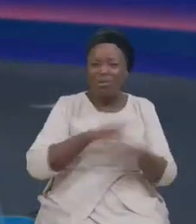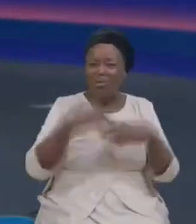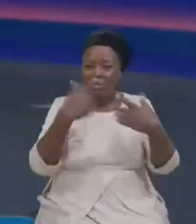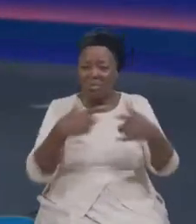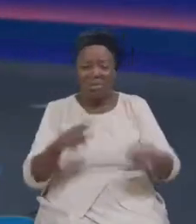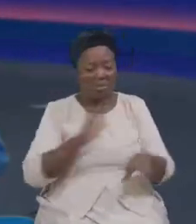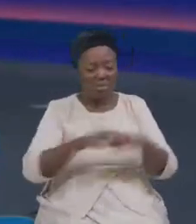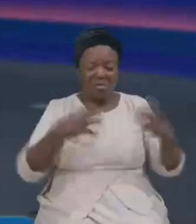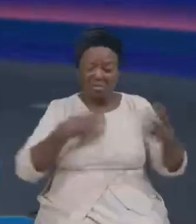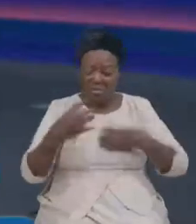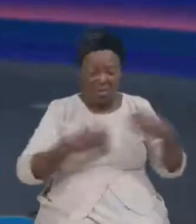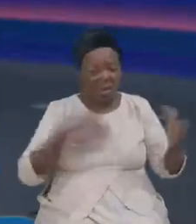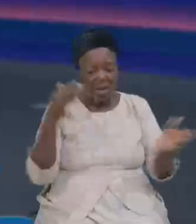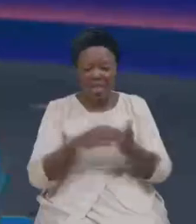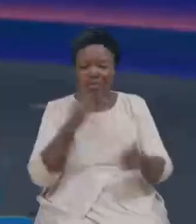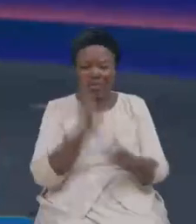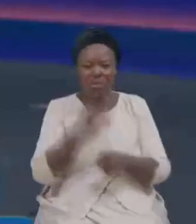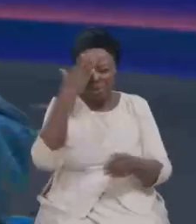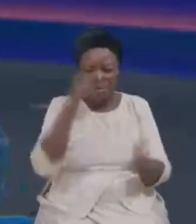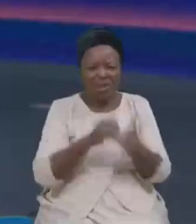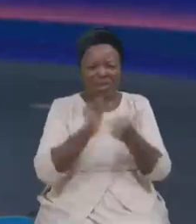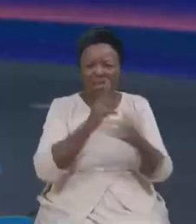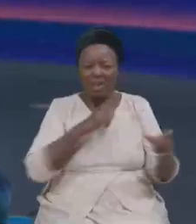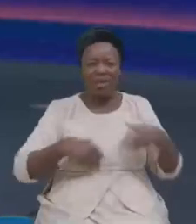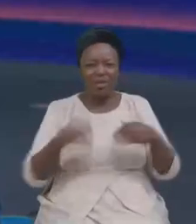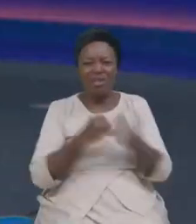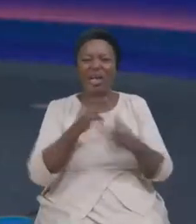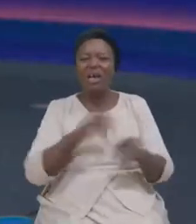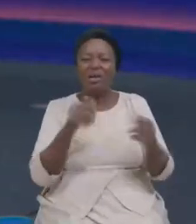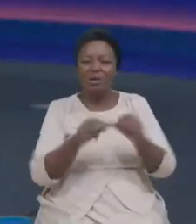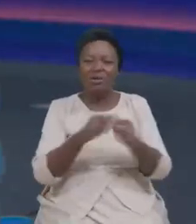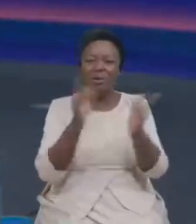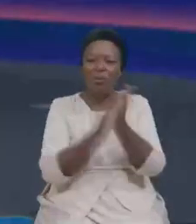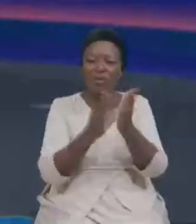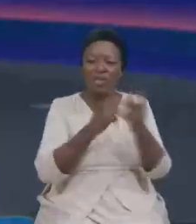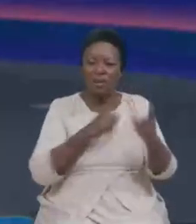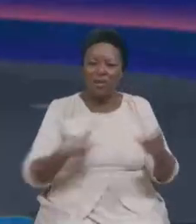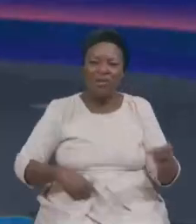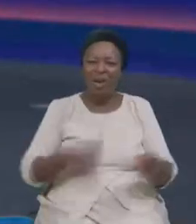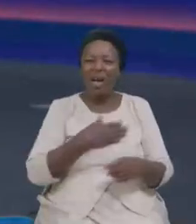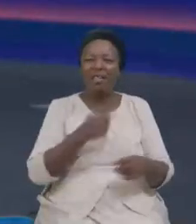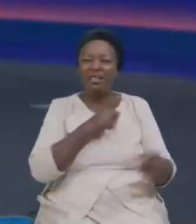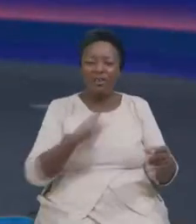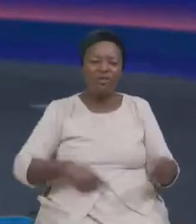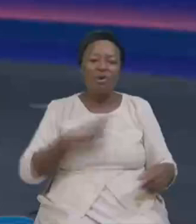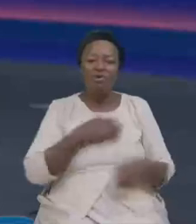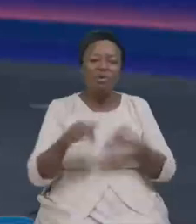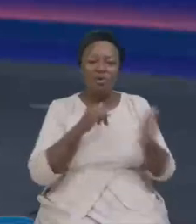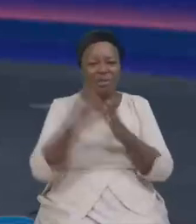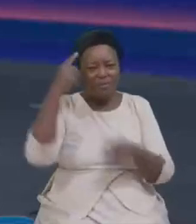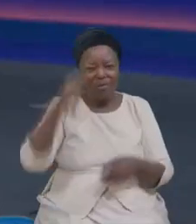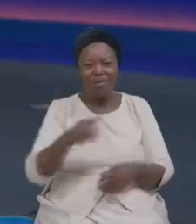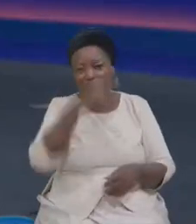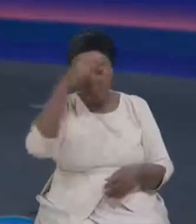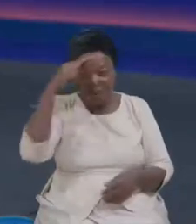avant, tu ne pouvais pas voir avant, tu n'arrivais pas à entendre avant, tu n'arrivais pas à marcher ou à courir, à faire quoi que ce soit, tu peux le faire maintenant parce que le